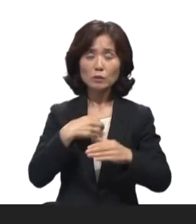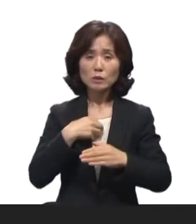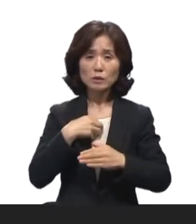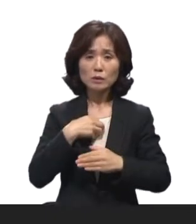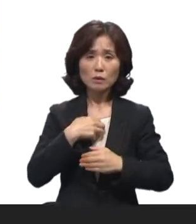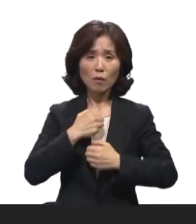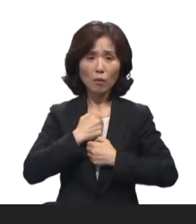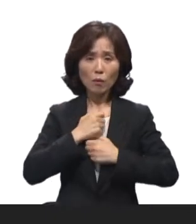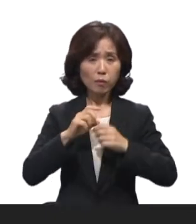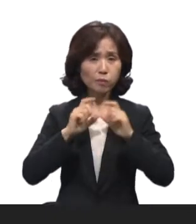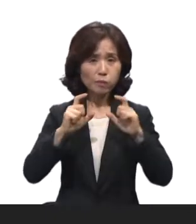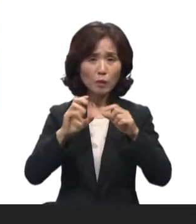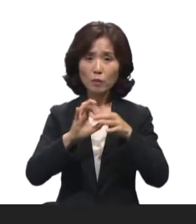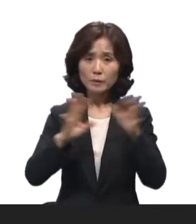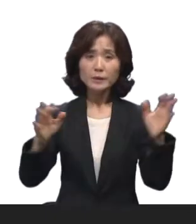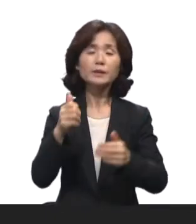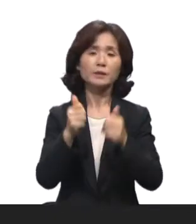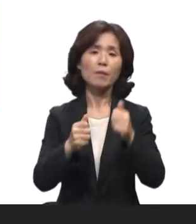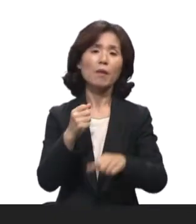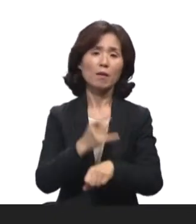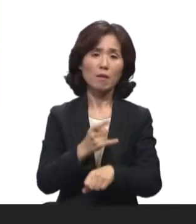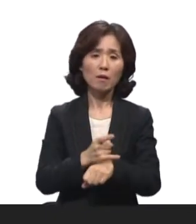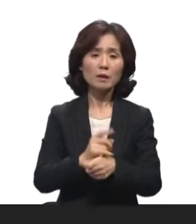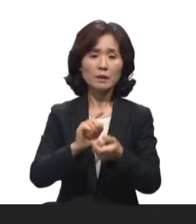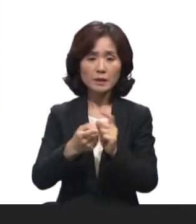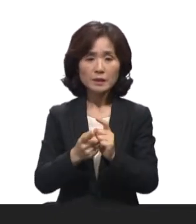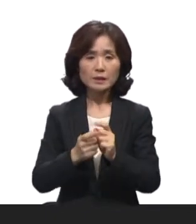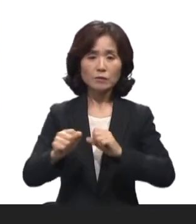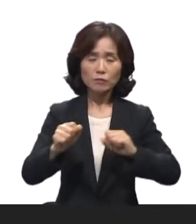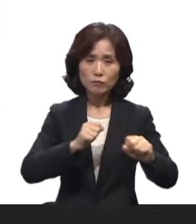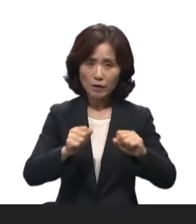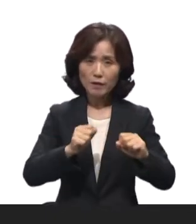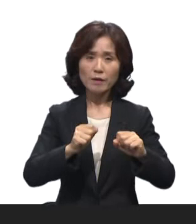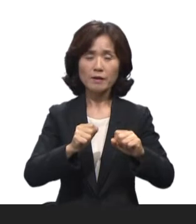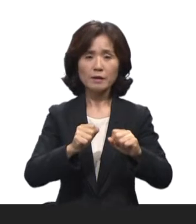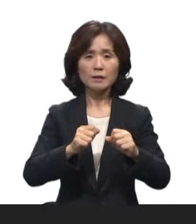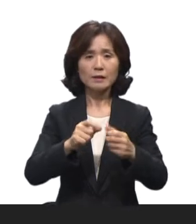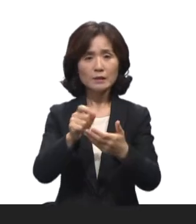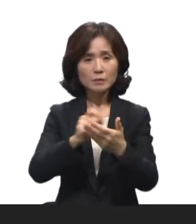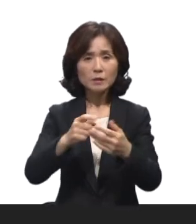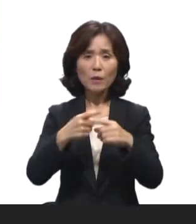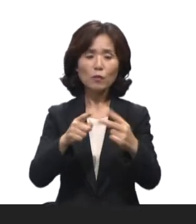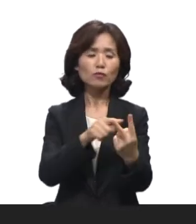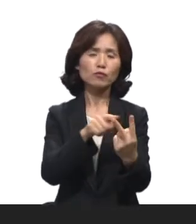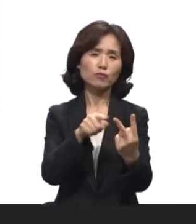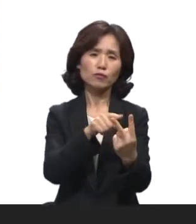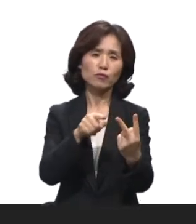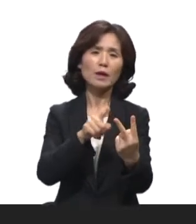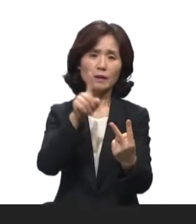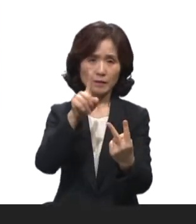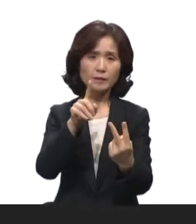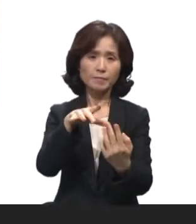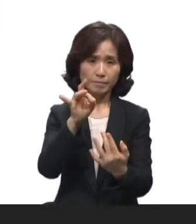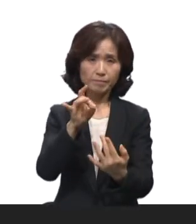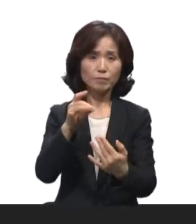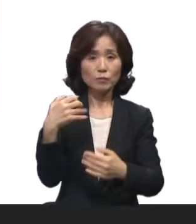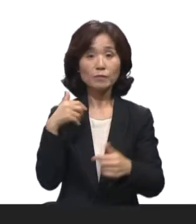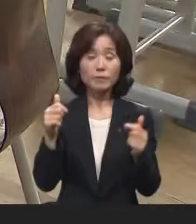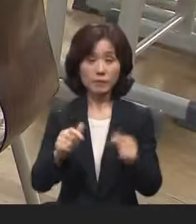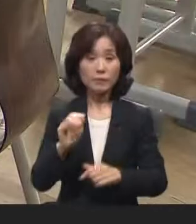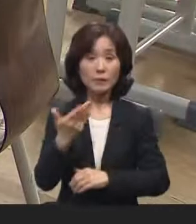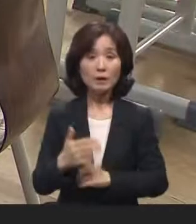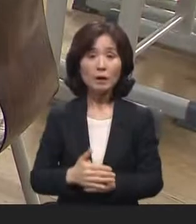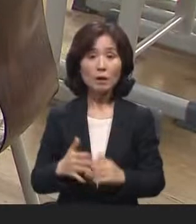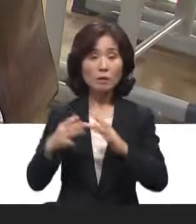대신 딩 교 일 수를 최소화하고 수행 평가 나 지필평가 가운데 하나만 선택할 수 있도록 해 부담을 줄였습니다